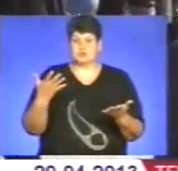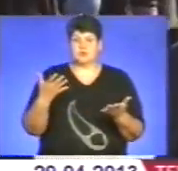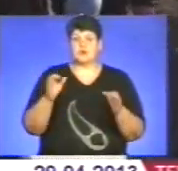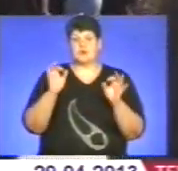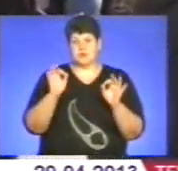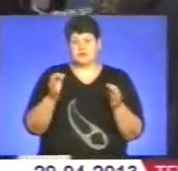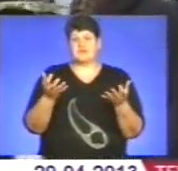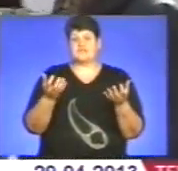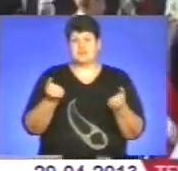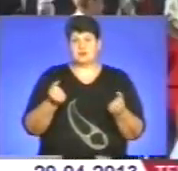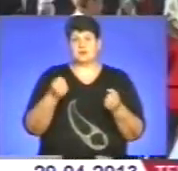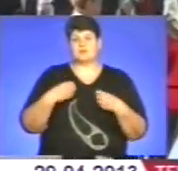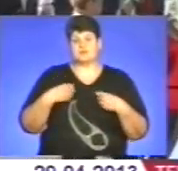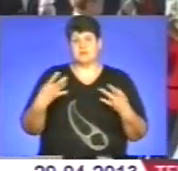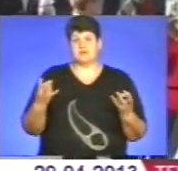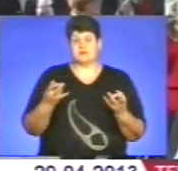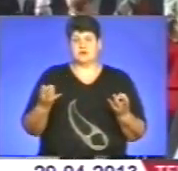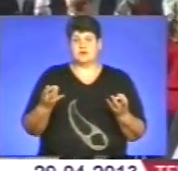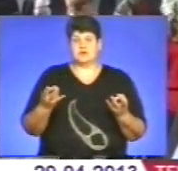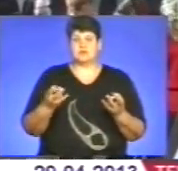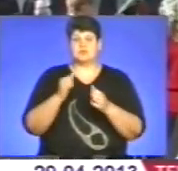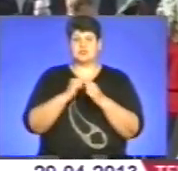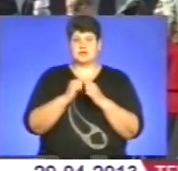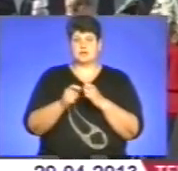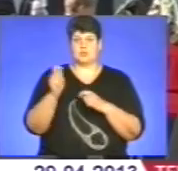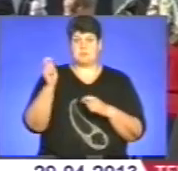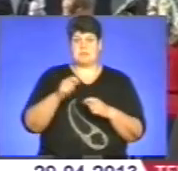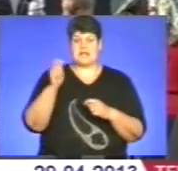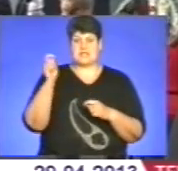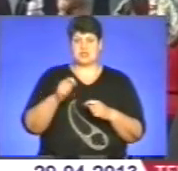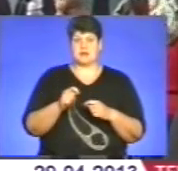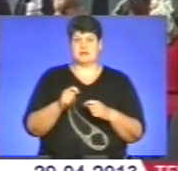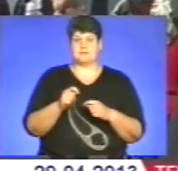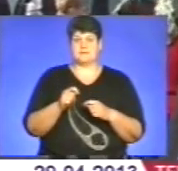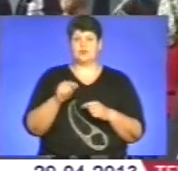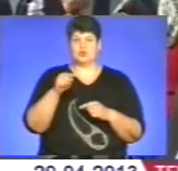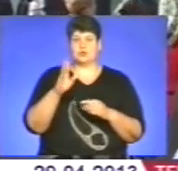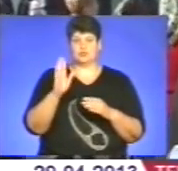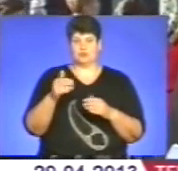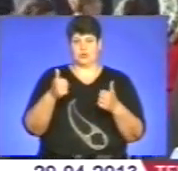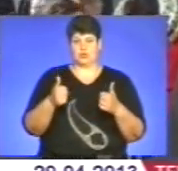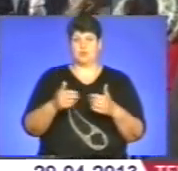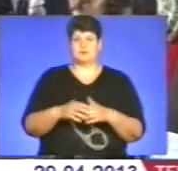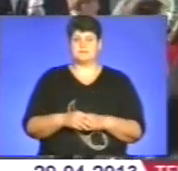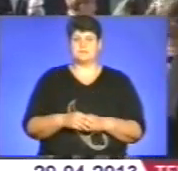бо свята. Щоб почаще приїжджали. І тоді буде добре.